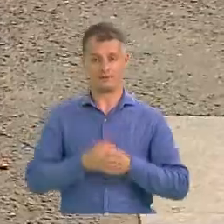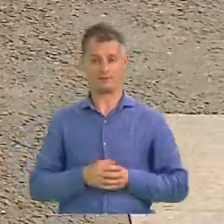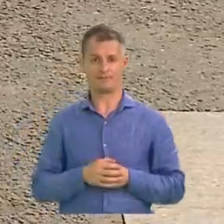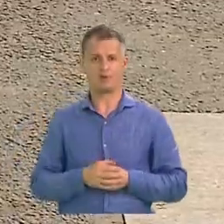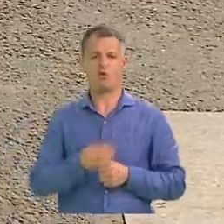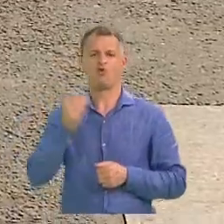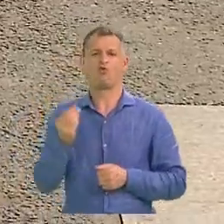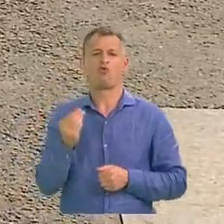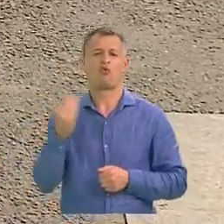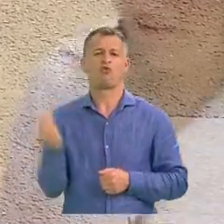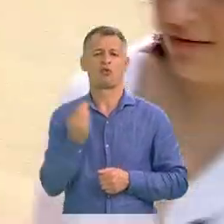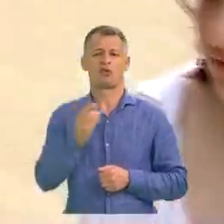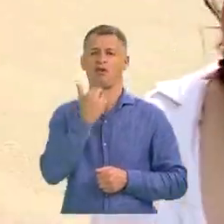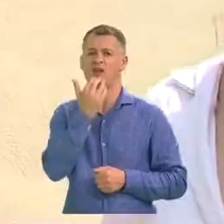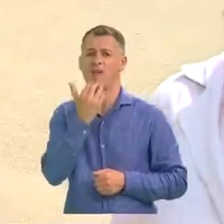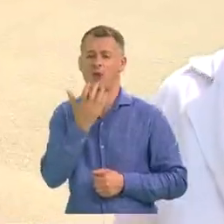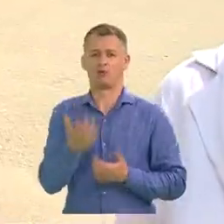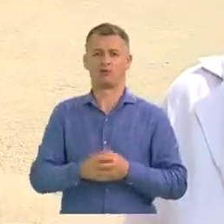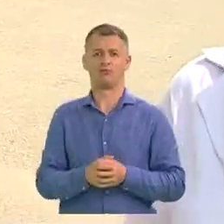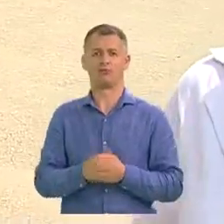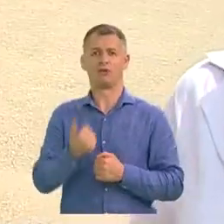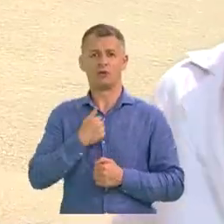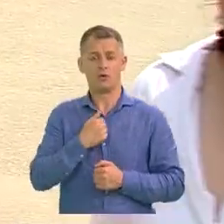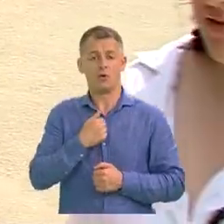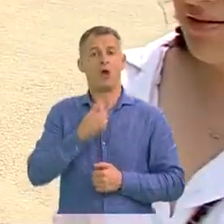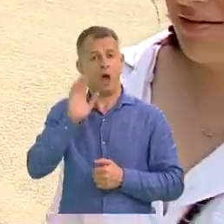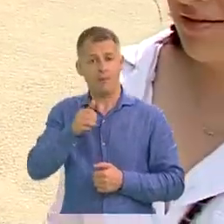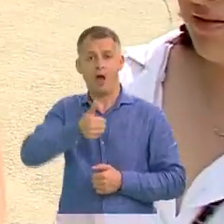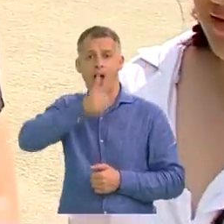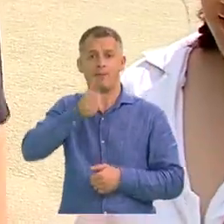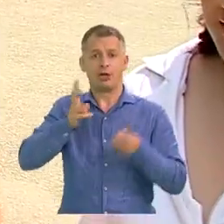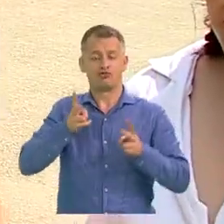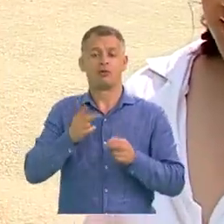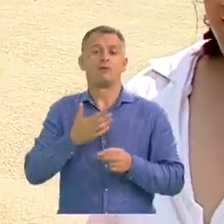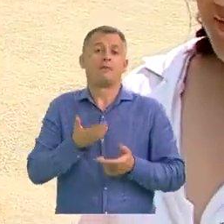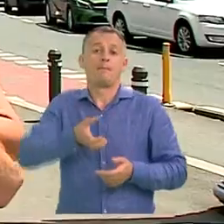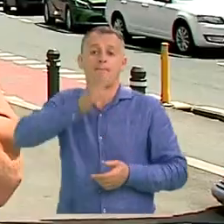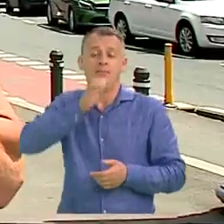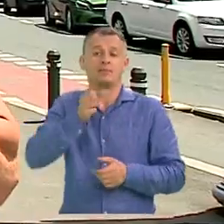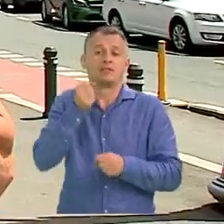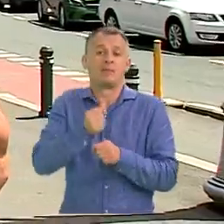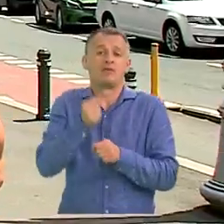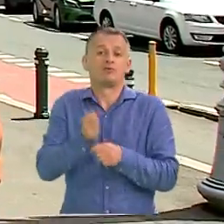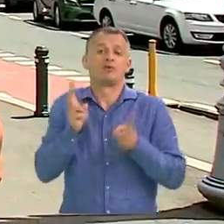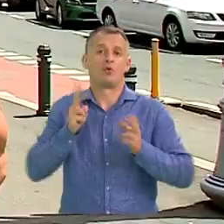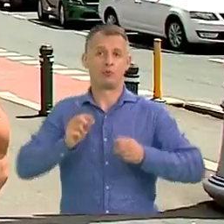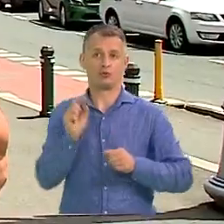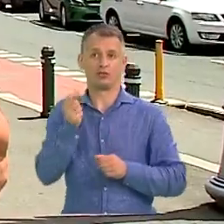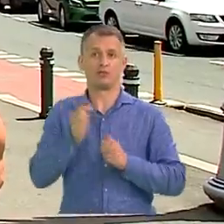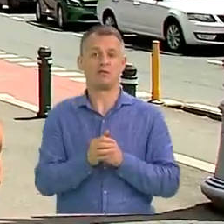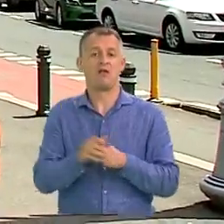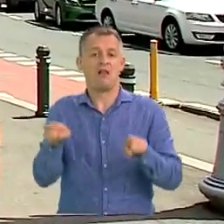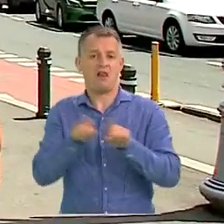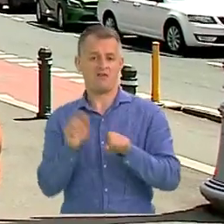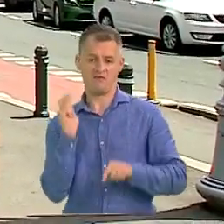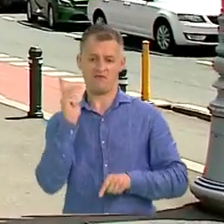Dar ce să-i facem? Trebuie să rezistăm. Ne luăm apă rece și bem ca să ne mai răcurim așa puțin. Așa e la noi în fiecare an. Nu s-au